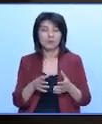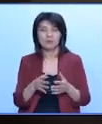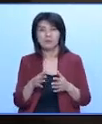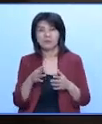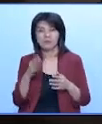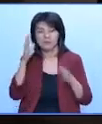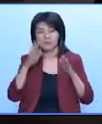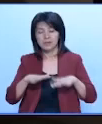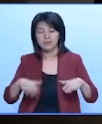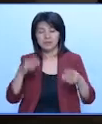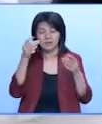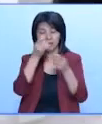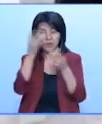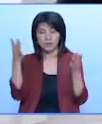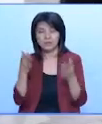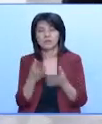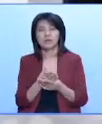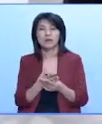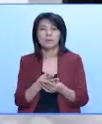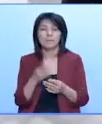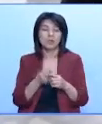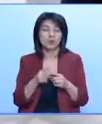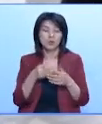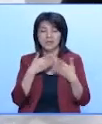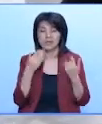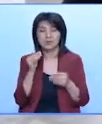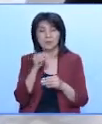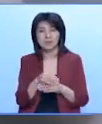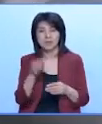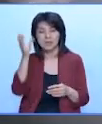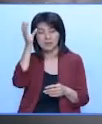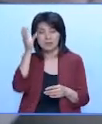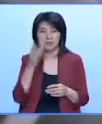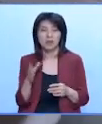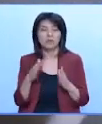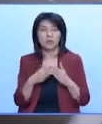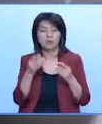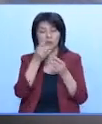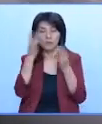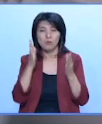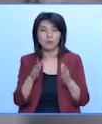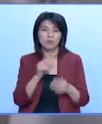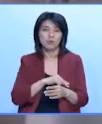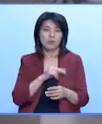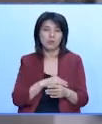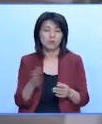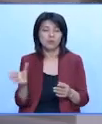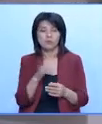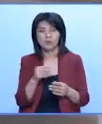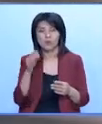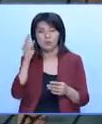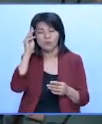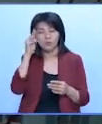6 тысяч детей и подростков, нет организации дополнительного образования и спортивных учреждений. В доме творчества будут работать образовательно-досуговые,